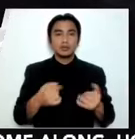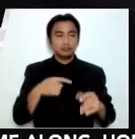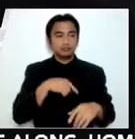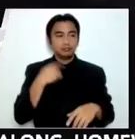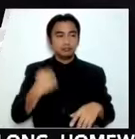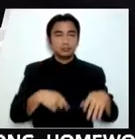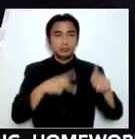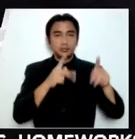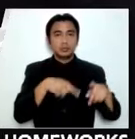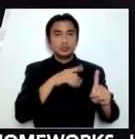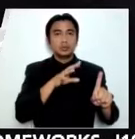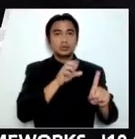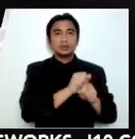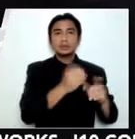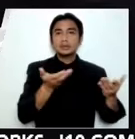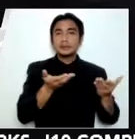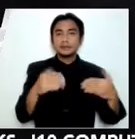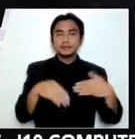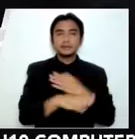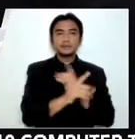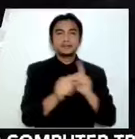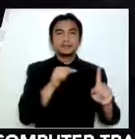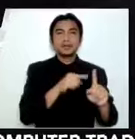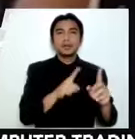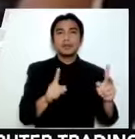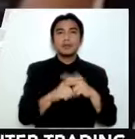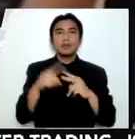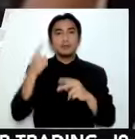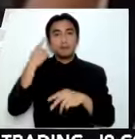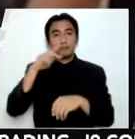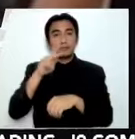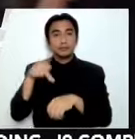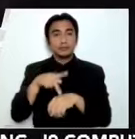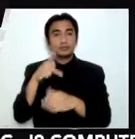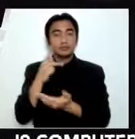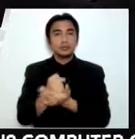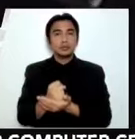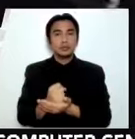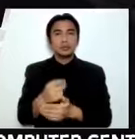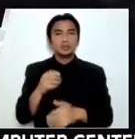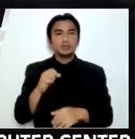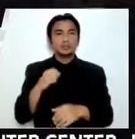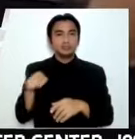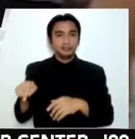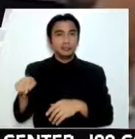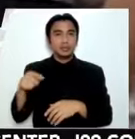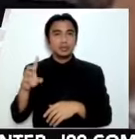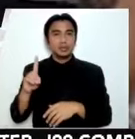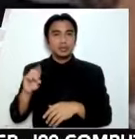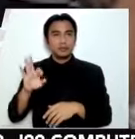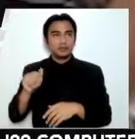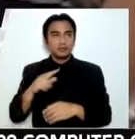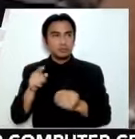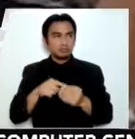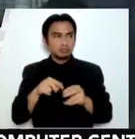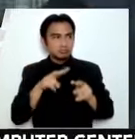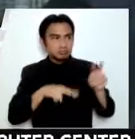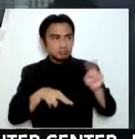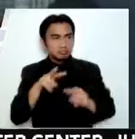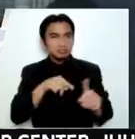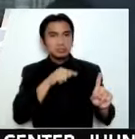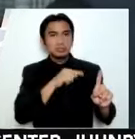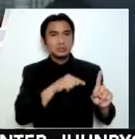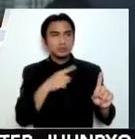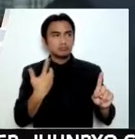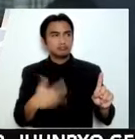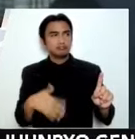Davao City na nag-a-apply noon ng Philippine passport. Itinimbre ng Department of Foreign Affairs ang kaduda-duda raw na aplikante. Nag-apply